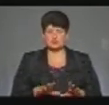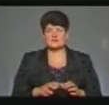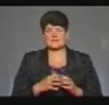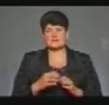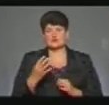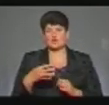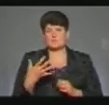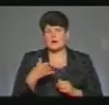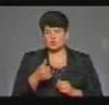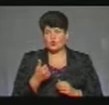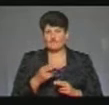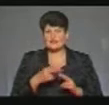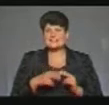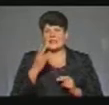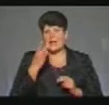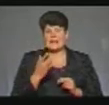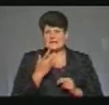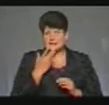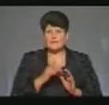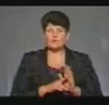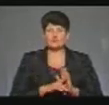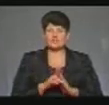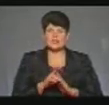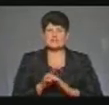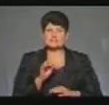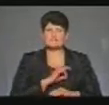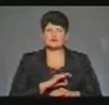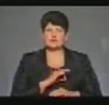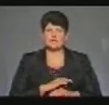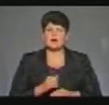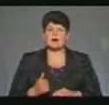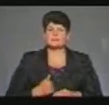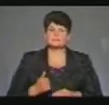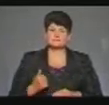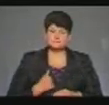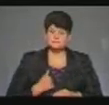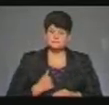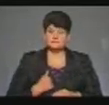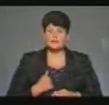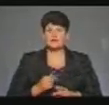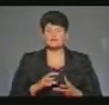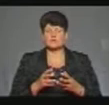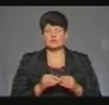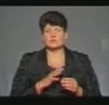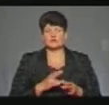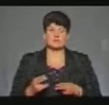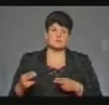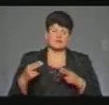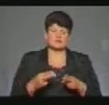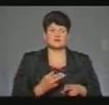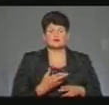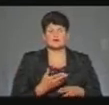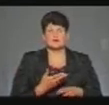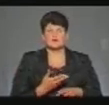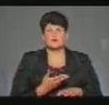45-го року, власне, в кінці літа, починається використання армійських підрозділів. В результаті були введені три дивізії війська польського, плюс